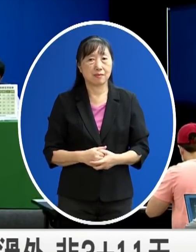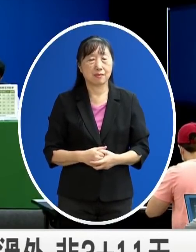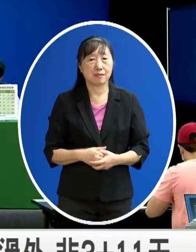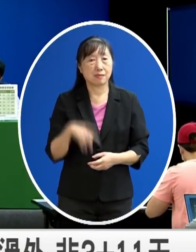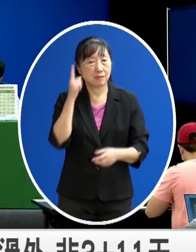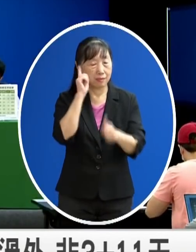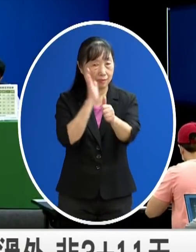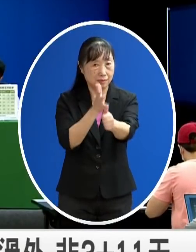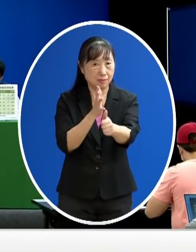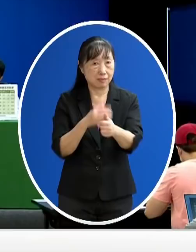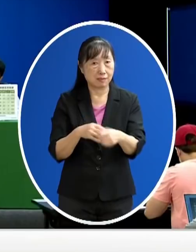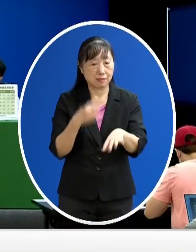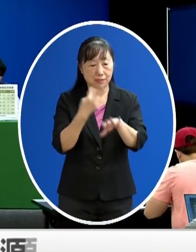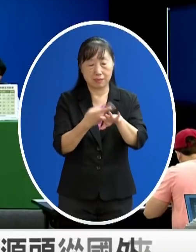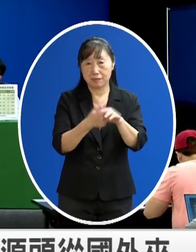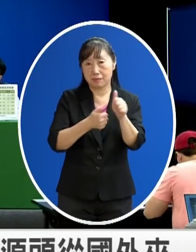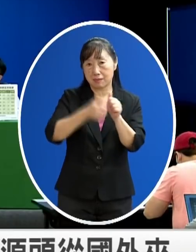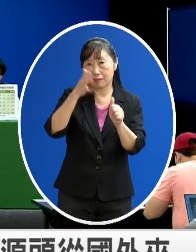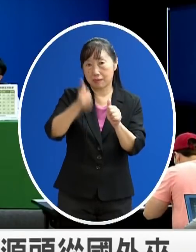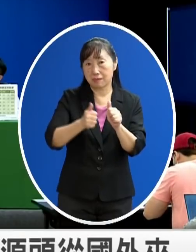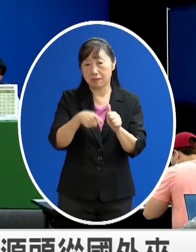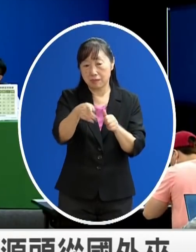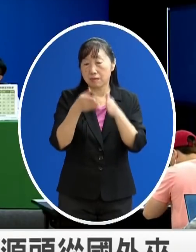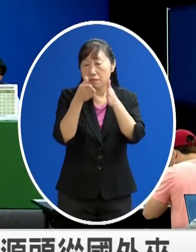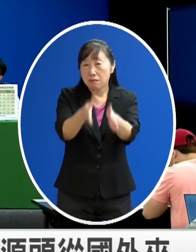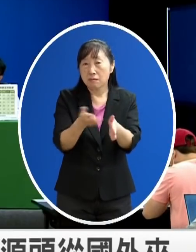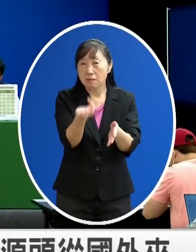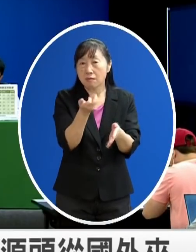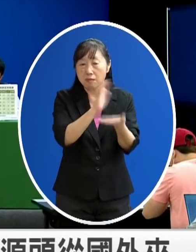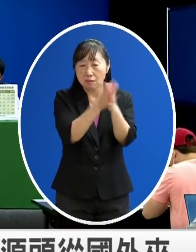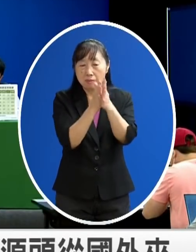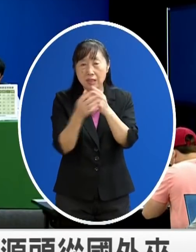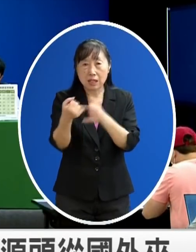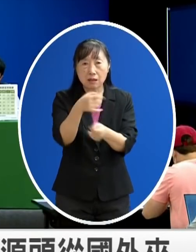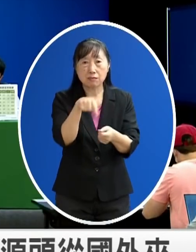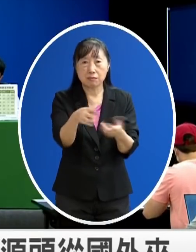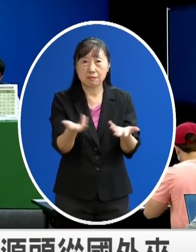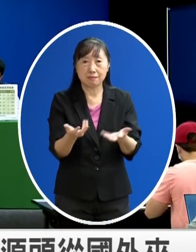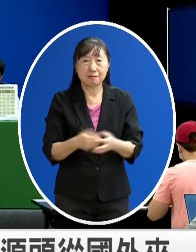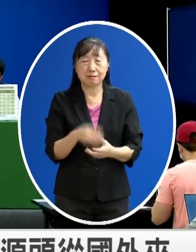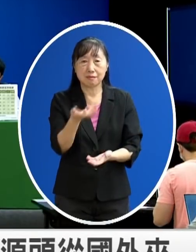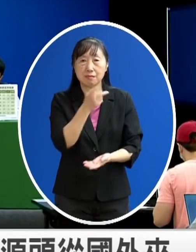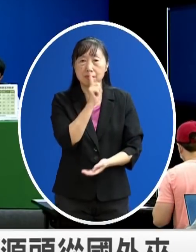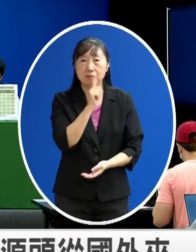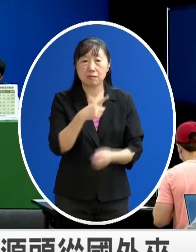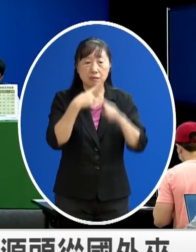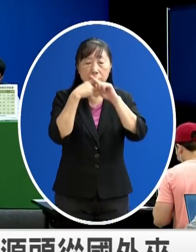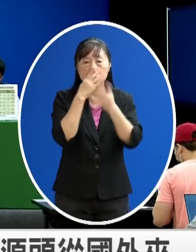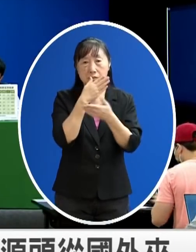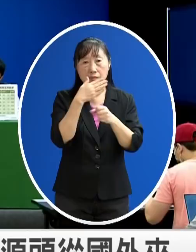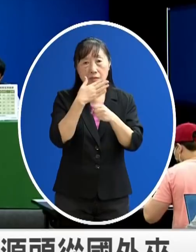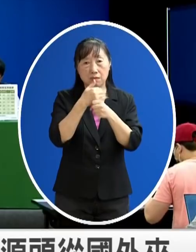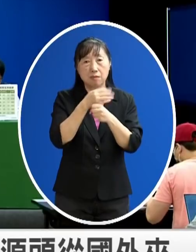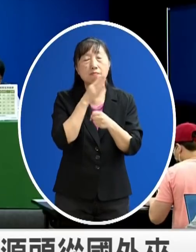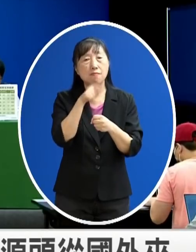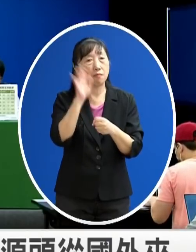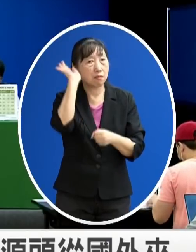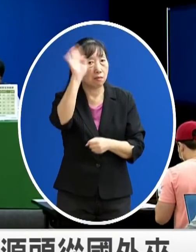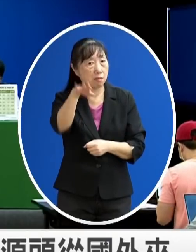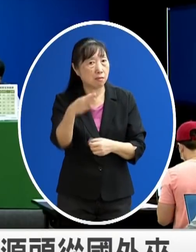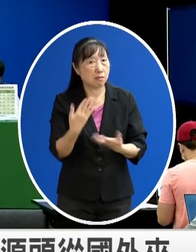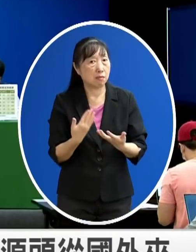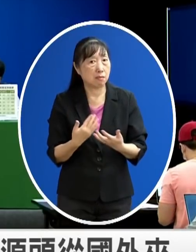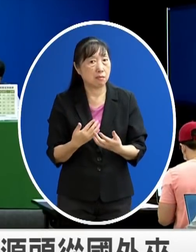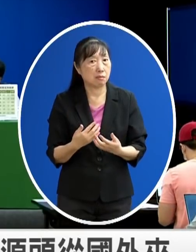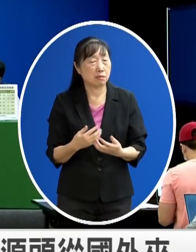想进一步请教那个罗副，就是这个变异株的部分，外媒也有报道说，就是秘鲁的变异株在之后可能也